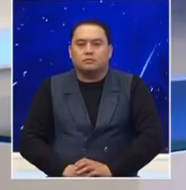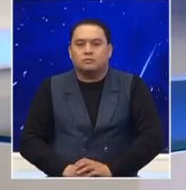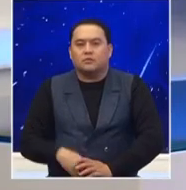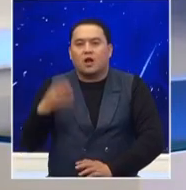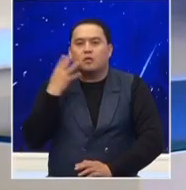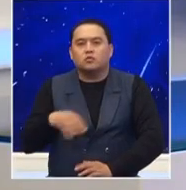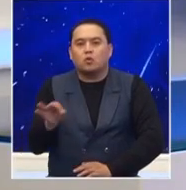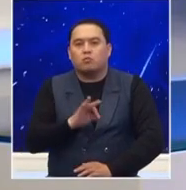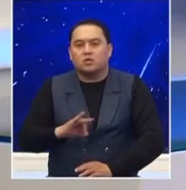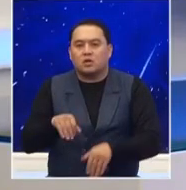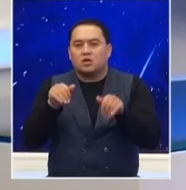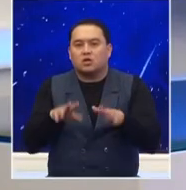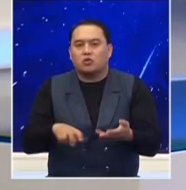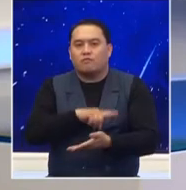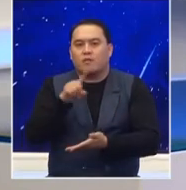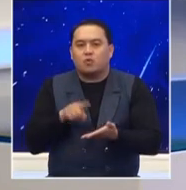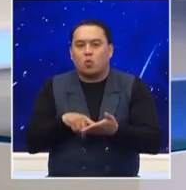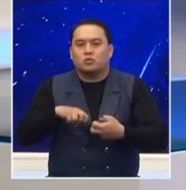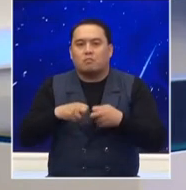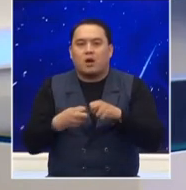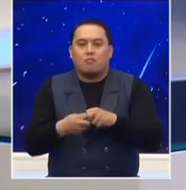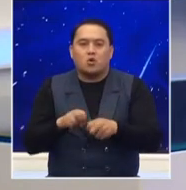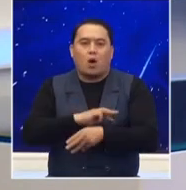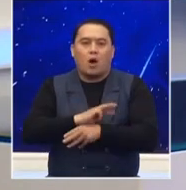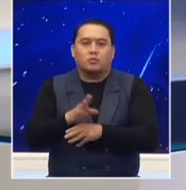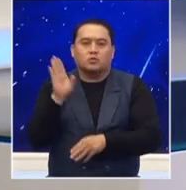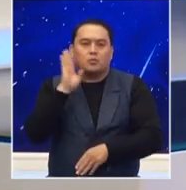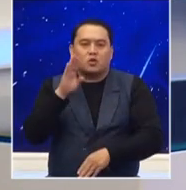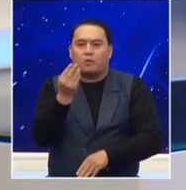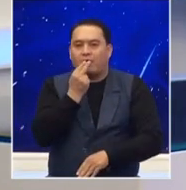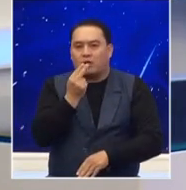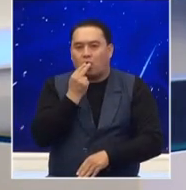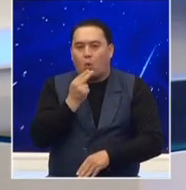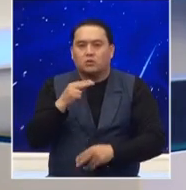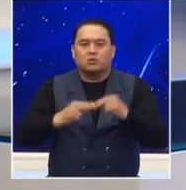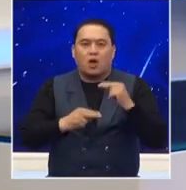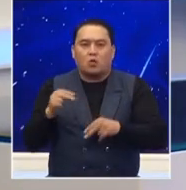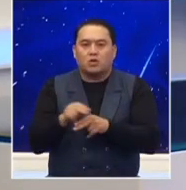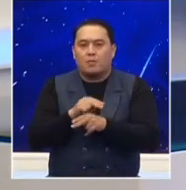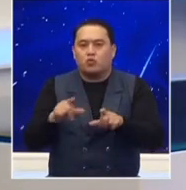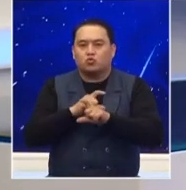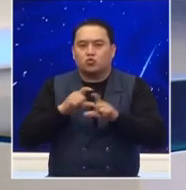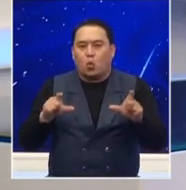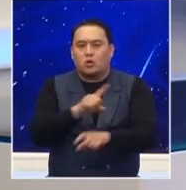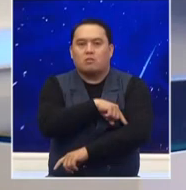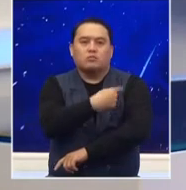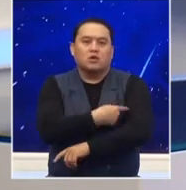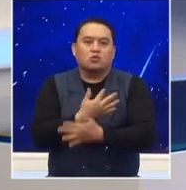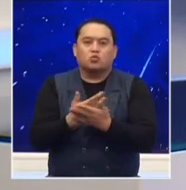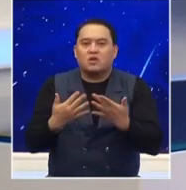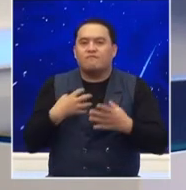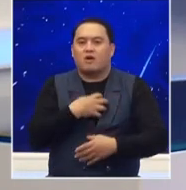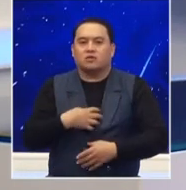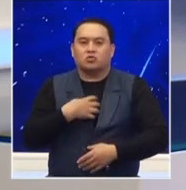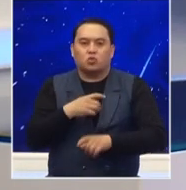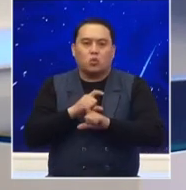В Алматинской области решаются проблемы обеспеченности питьевой водой. Строятся и ремонтируются школы, больницы и